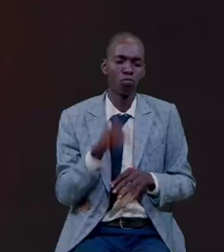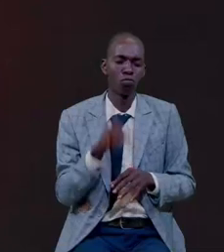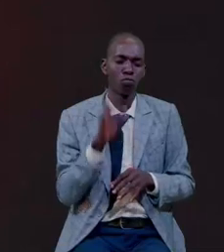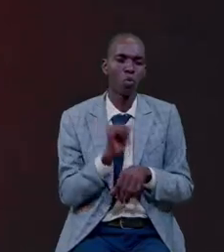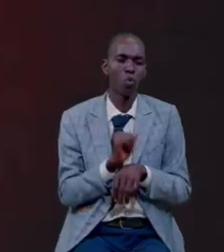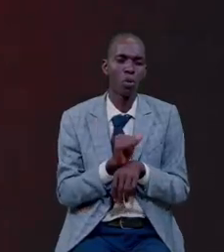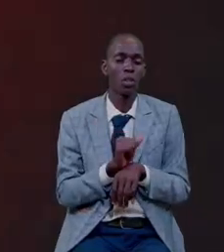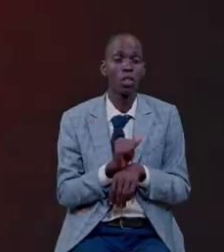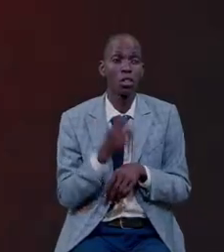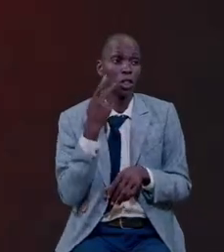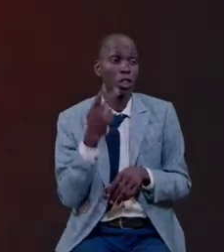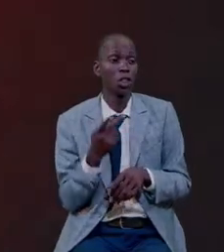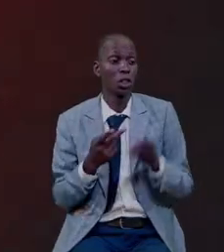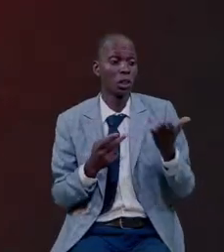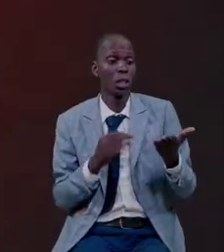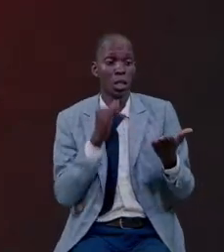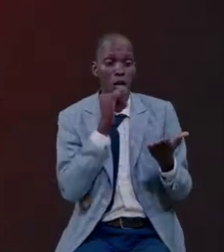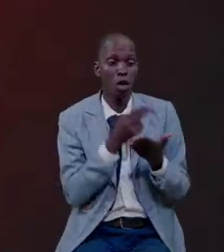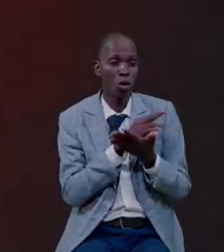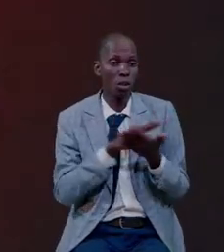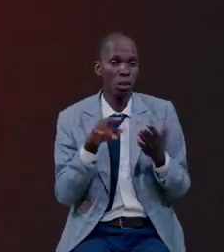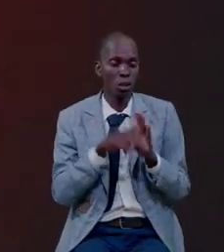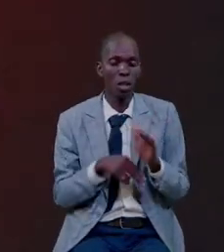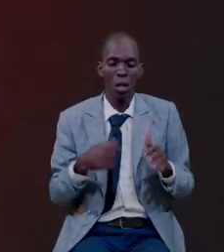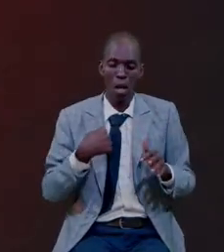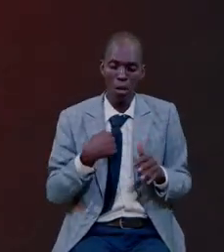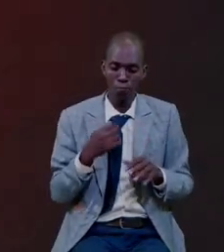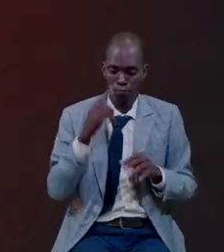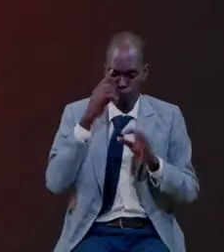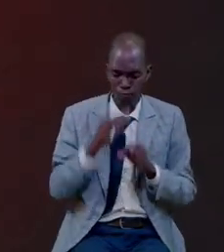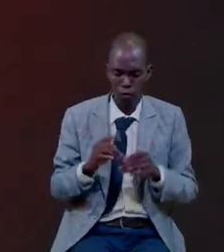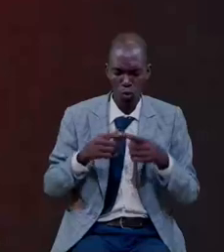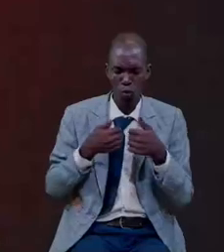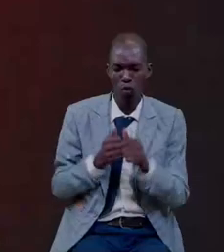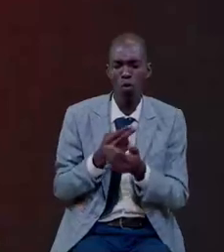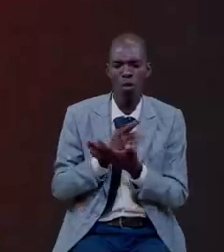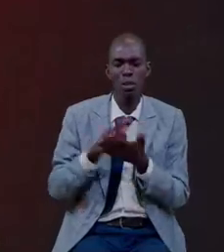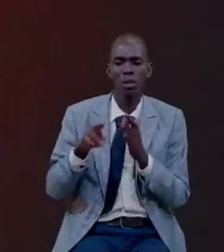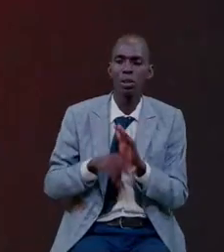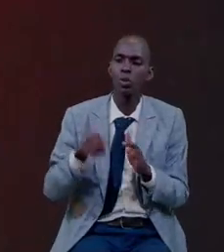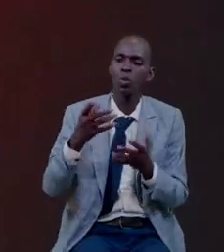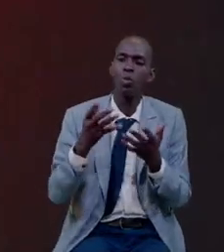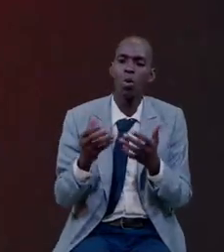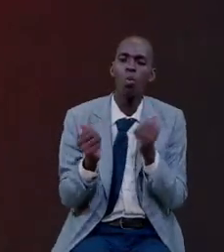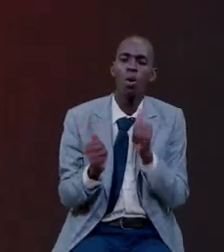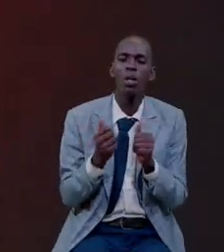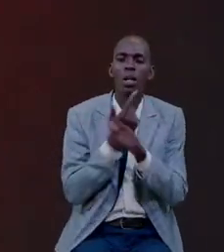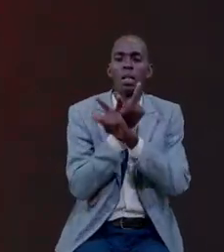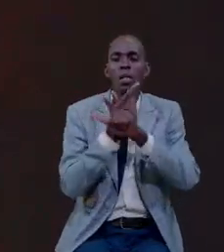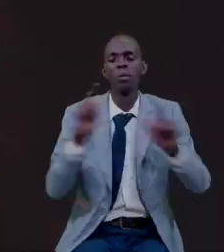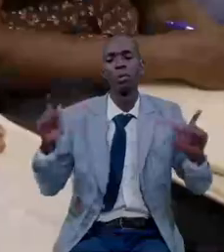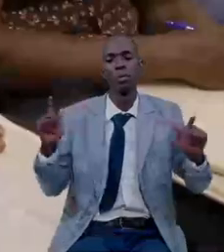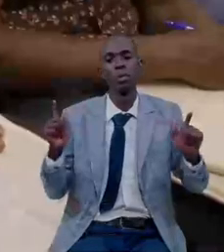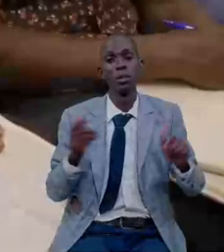y a la sainteté. Toi, choisis la sainteté. Il y a la liberté. Moi, je choisis la liberté. Il y a des